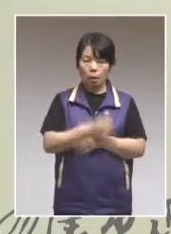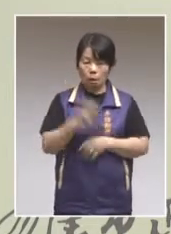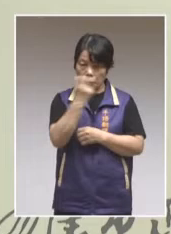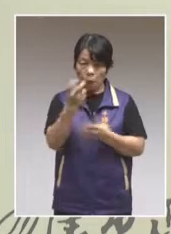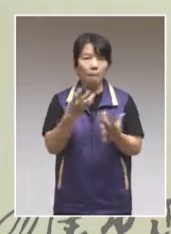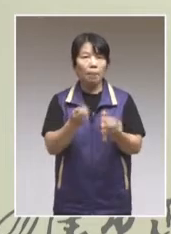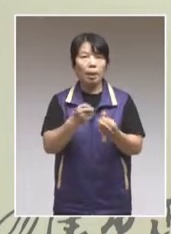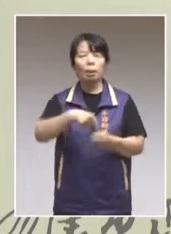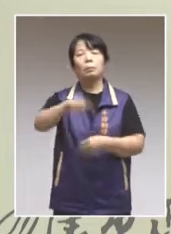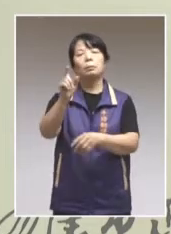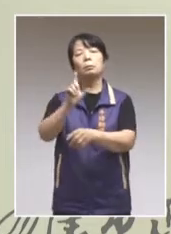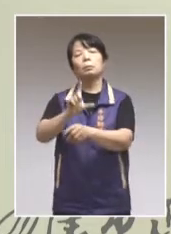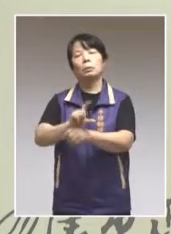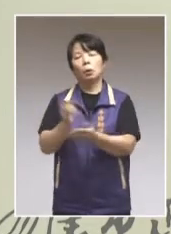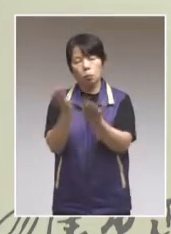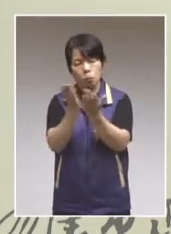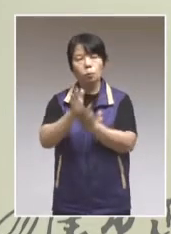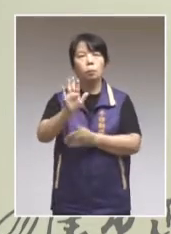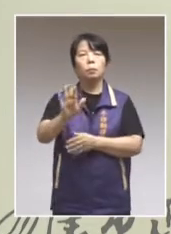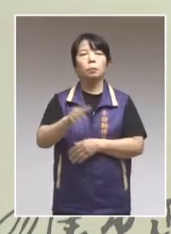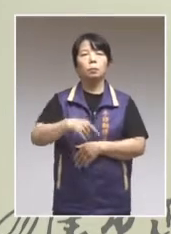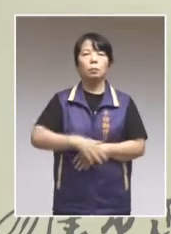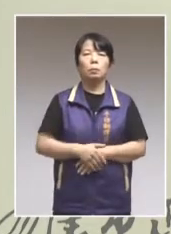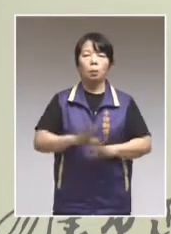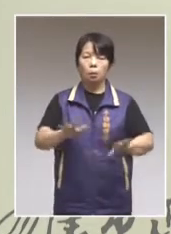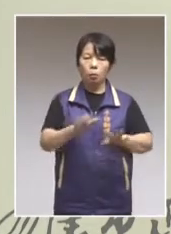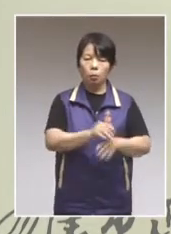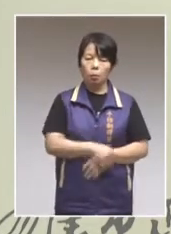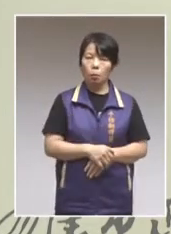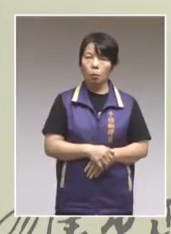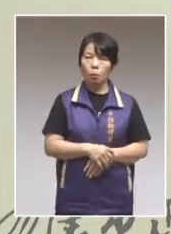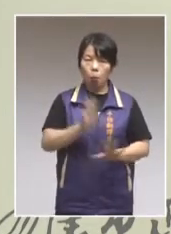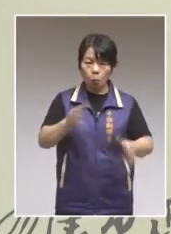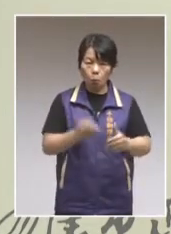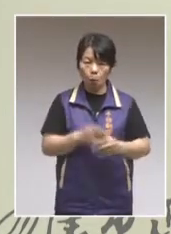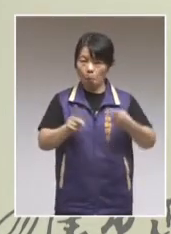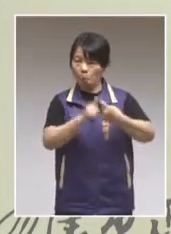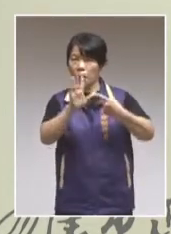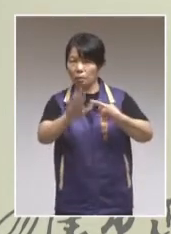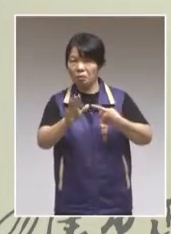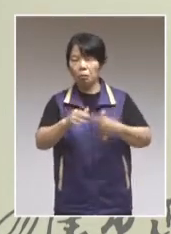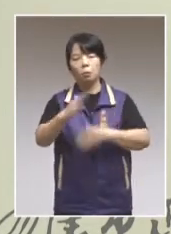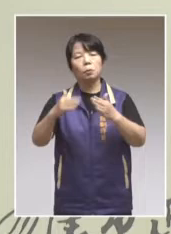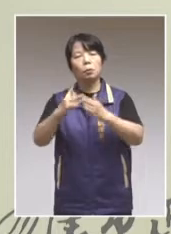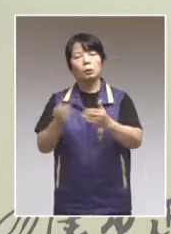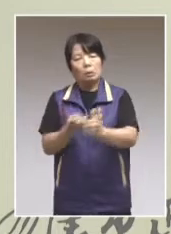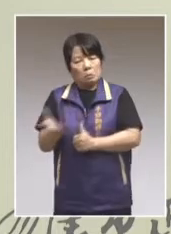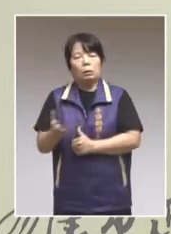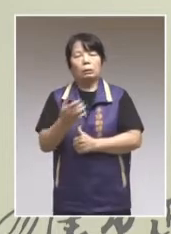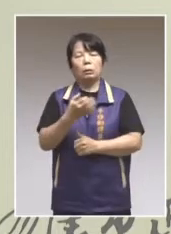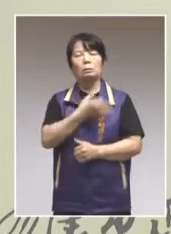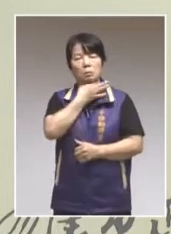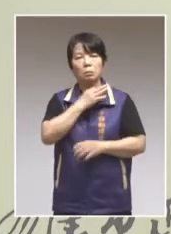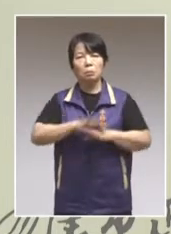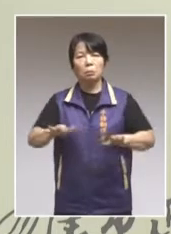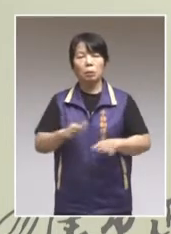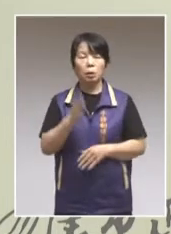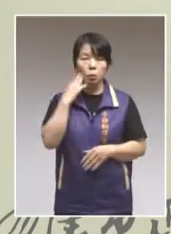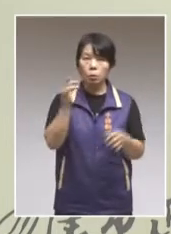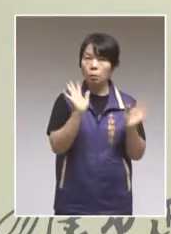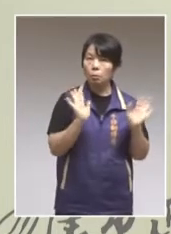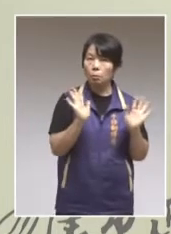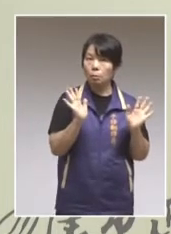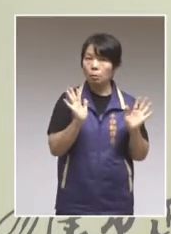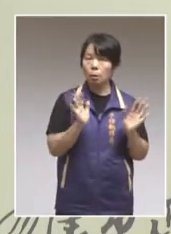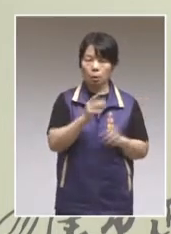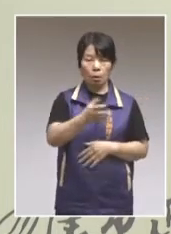者是有其他的这个风险的时候，就会造成学校另一波的感染。所以我们通常这个小朋友假如这